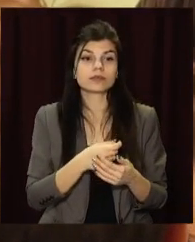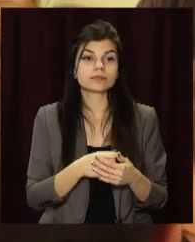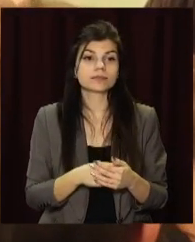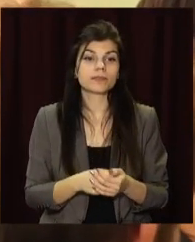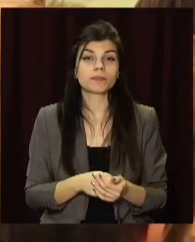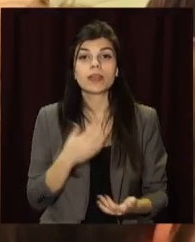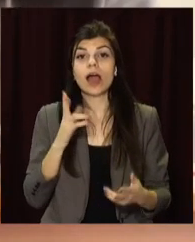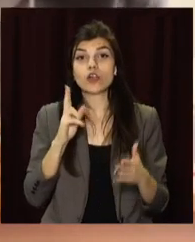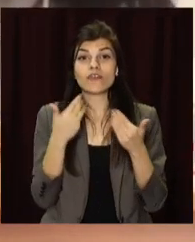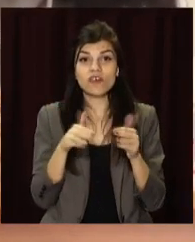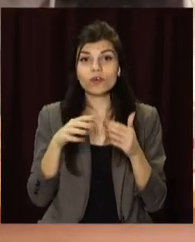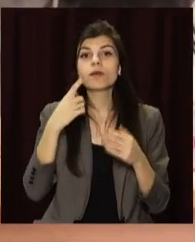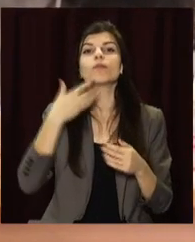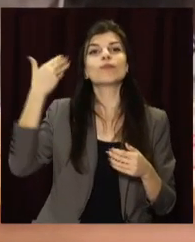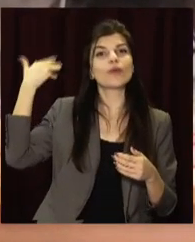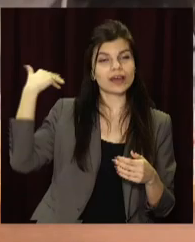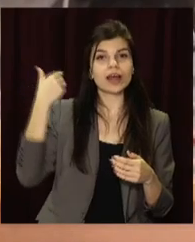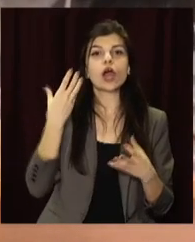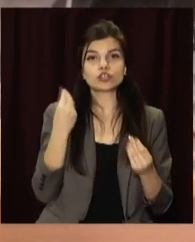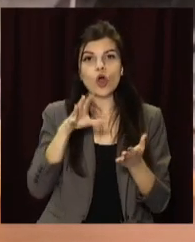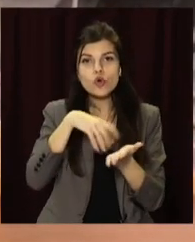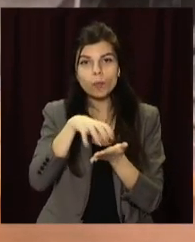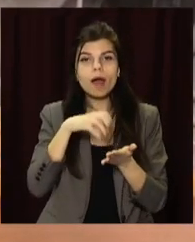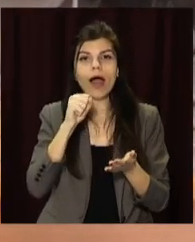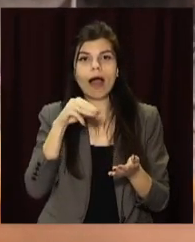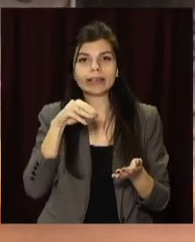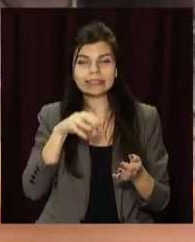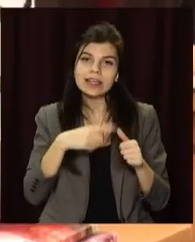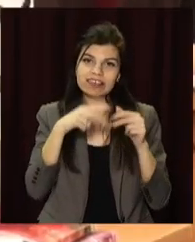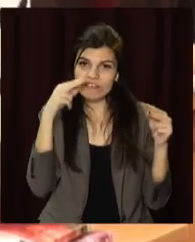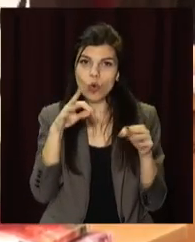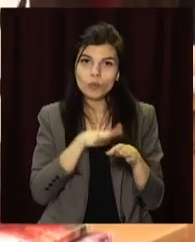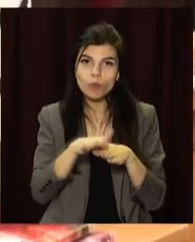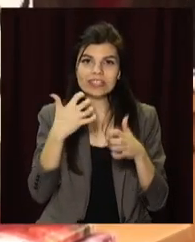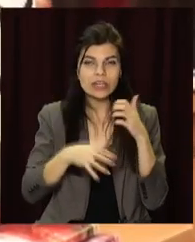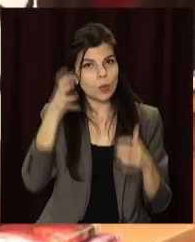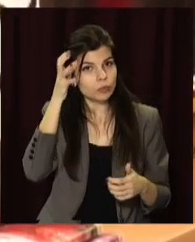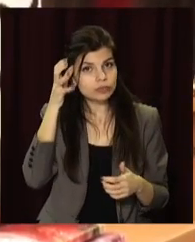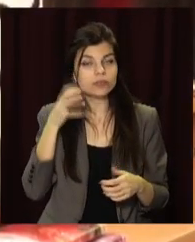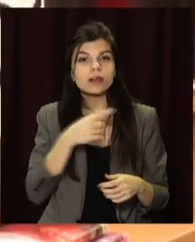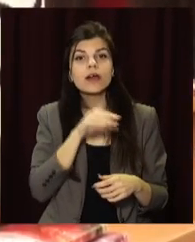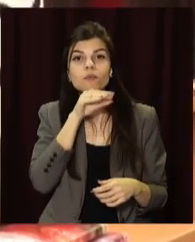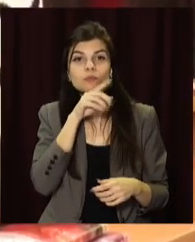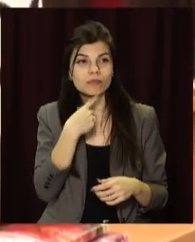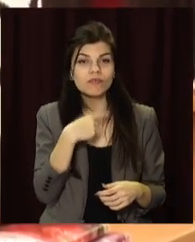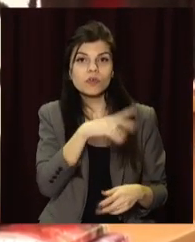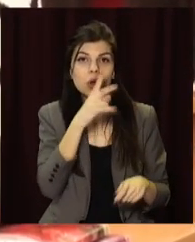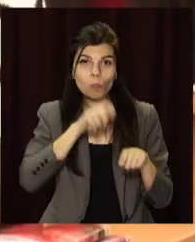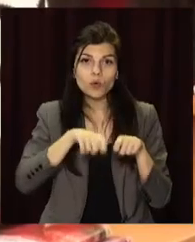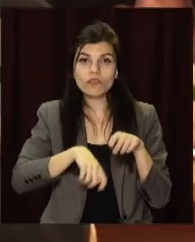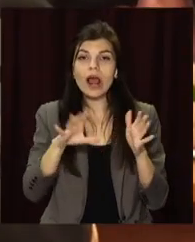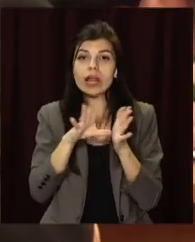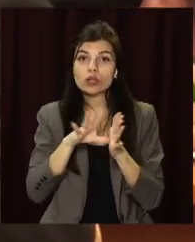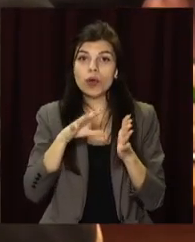а випускники минулих років – подати ще й копію атестата або свідоцтва про повну середню освіту. Фахівці радять перевірити наявність